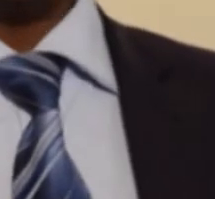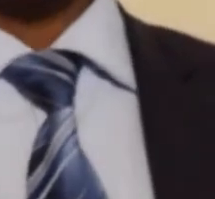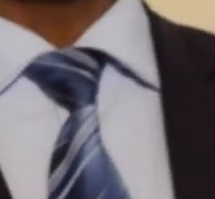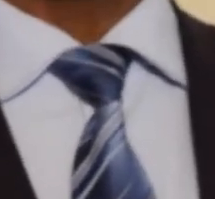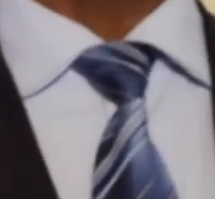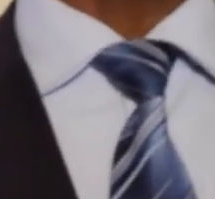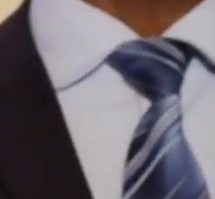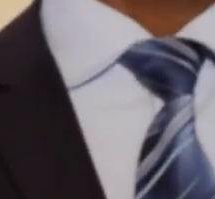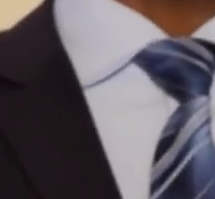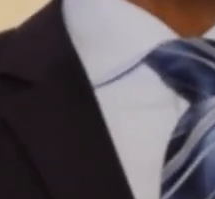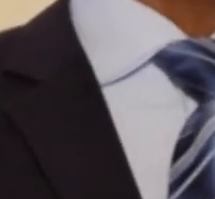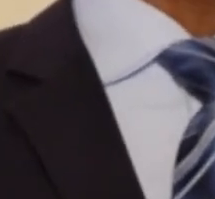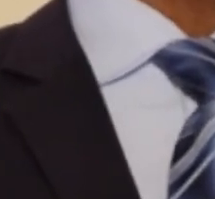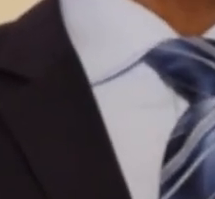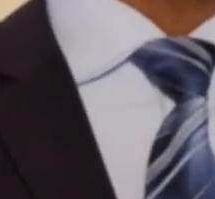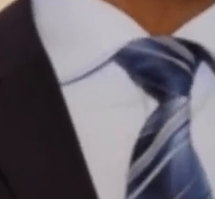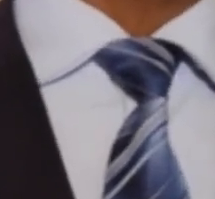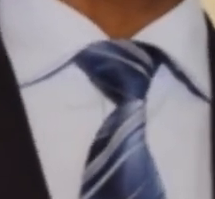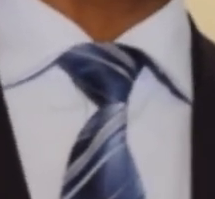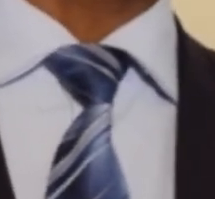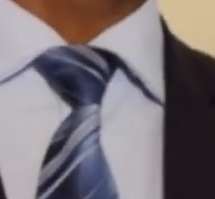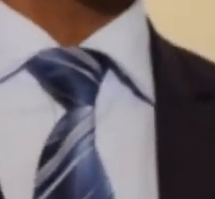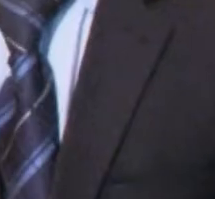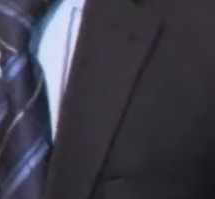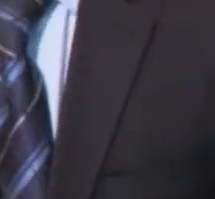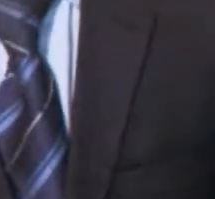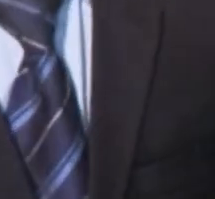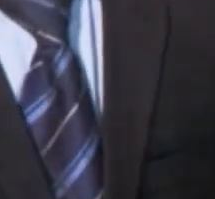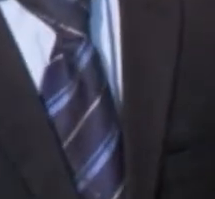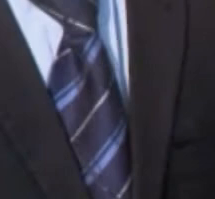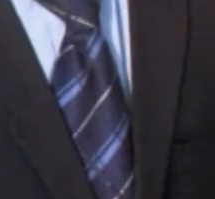Pamsiwo, unde o pamsiwo.